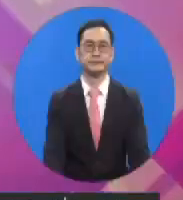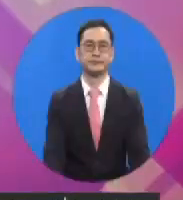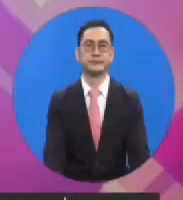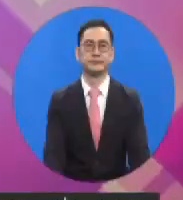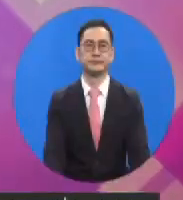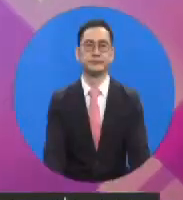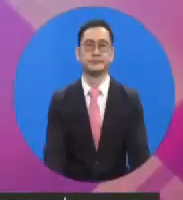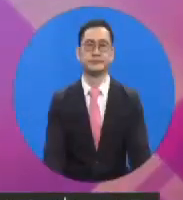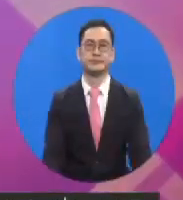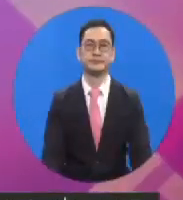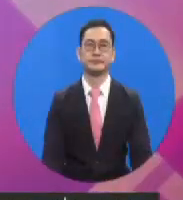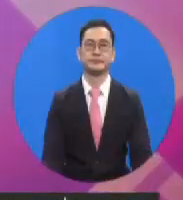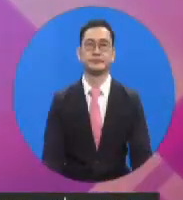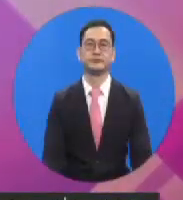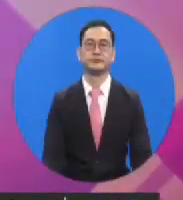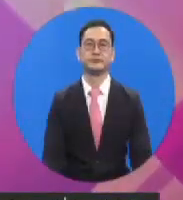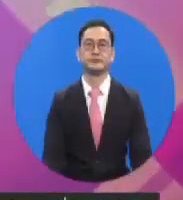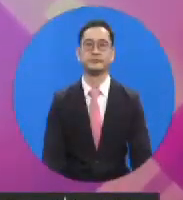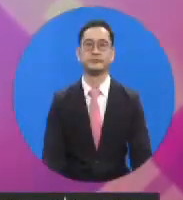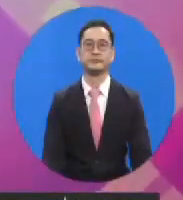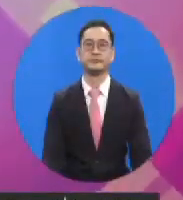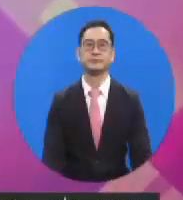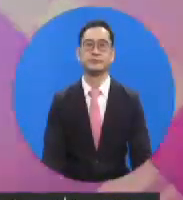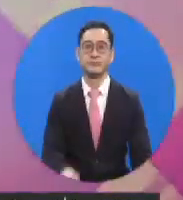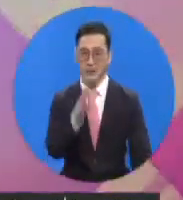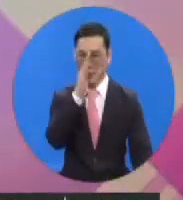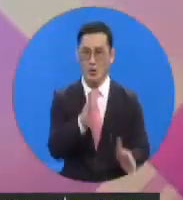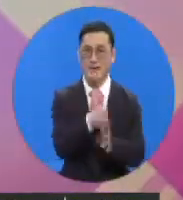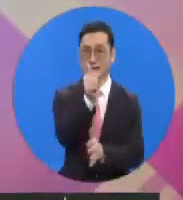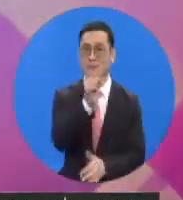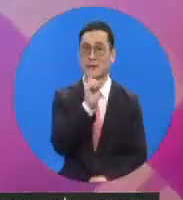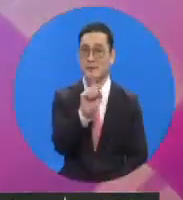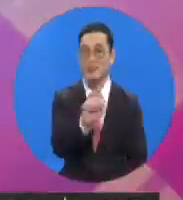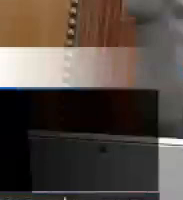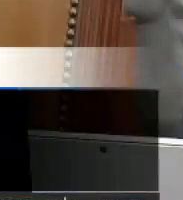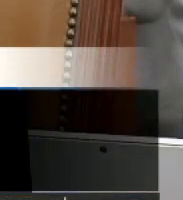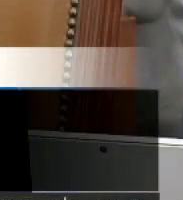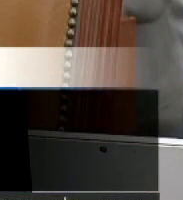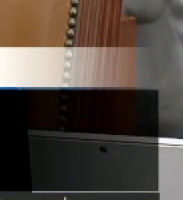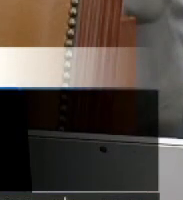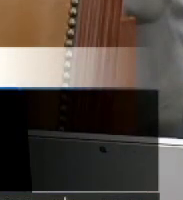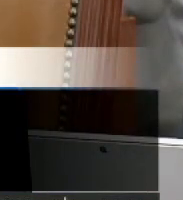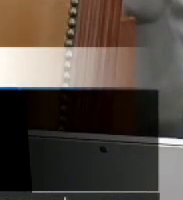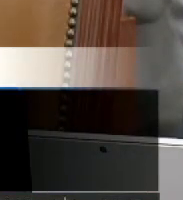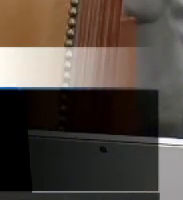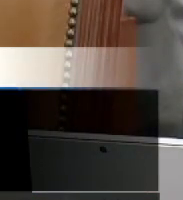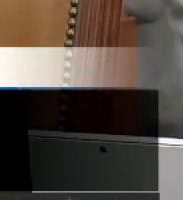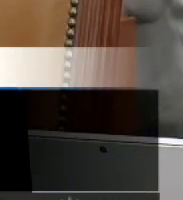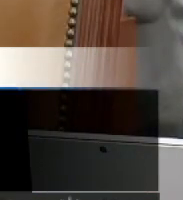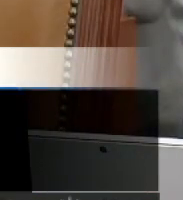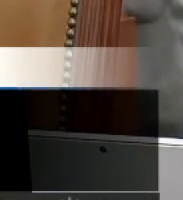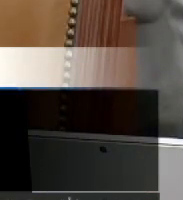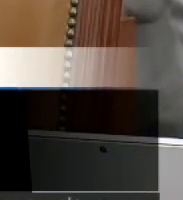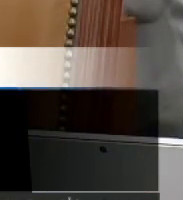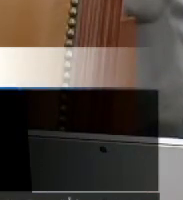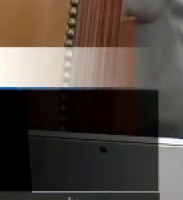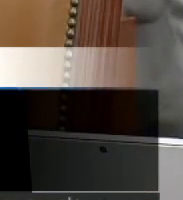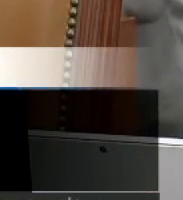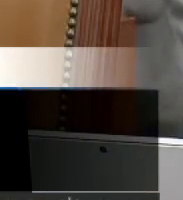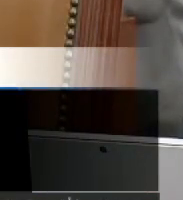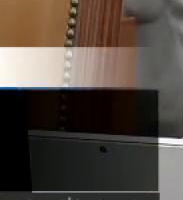자, 정은경 본부장은 정은경 청장은 뭐라고 얘기했을까요? 몇 명 정도 사망이